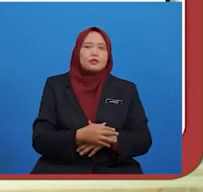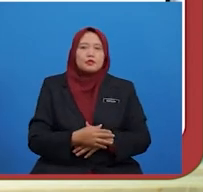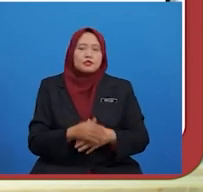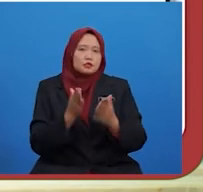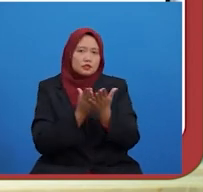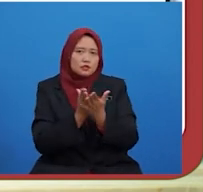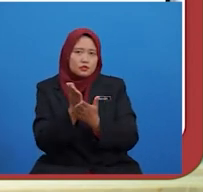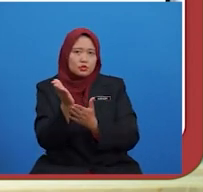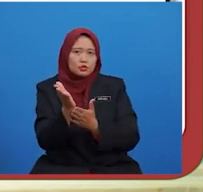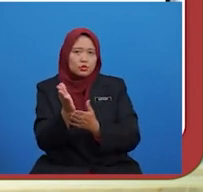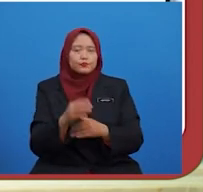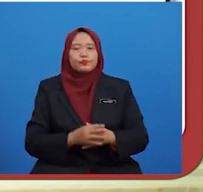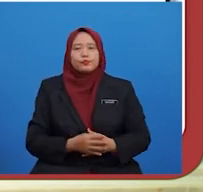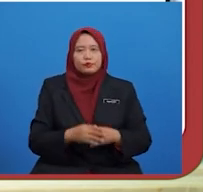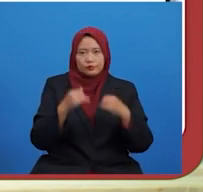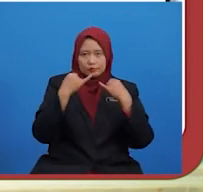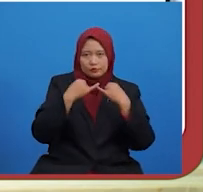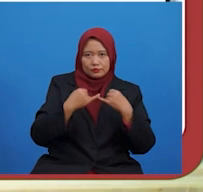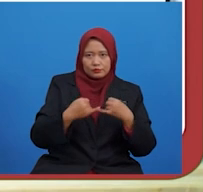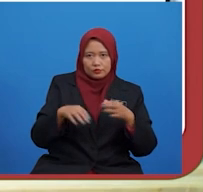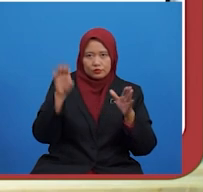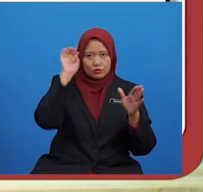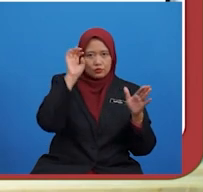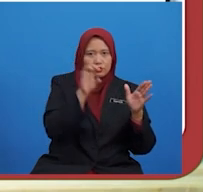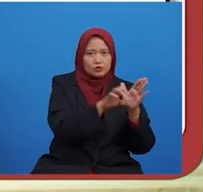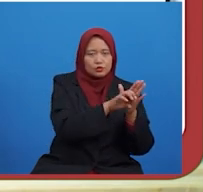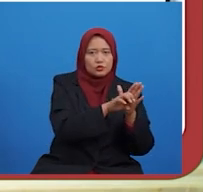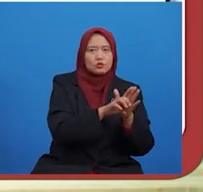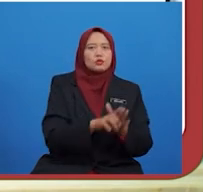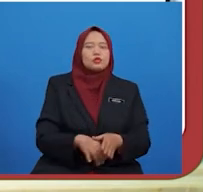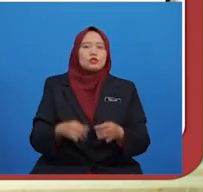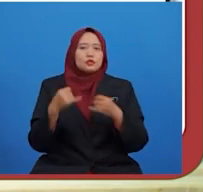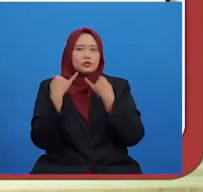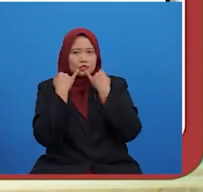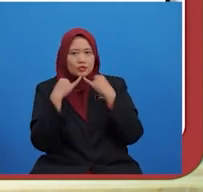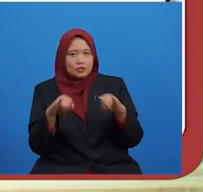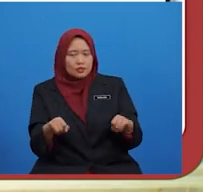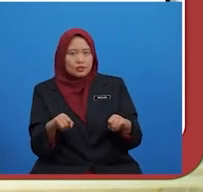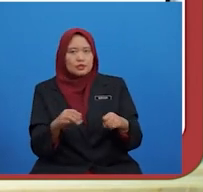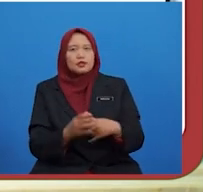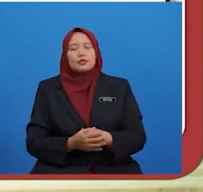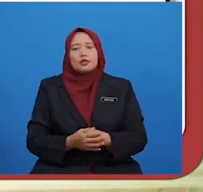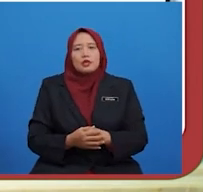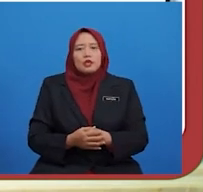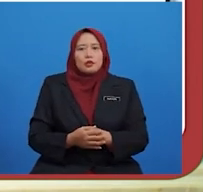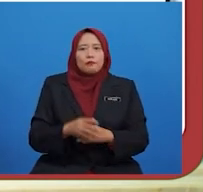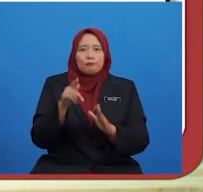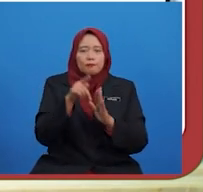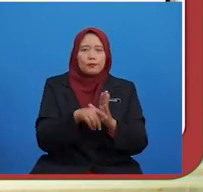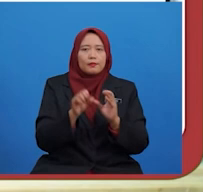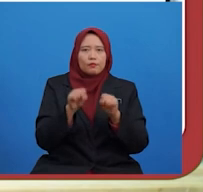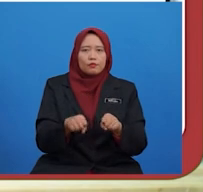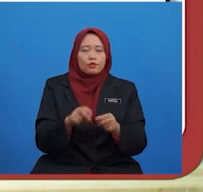Seterusnya, kita lihat pula contoh pengisytiharan pemboleh ubah dan penetapan